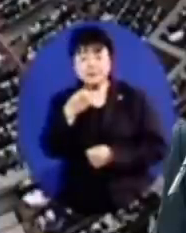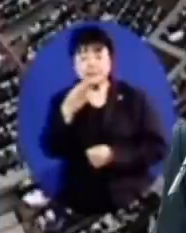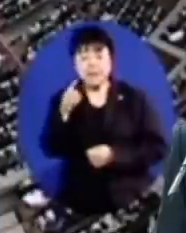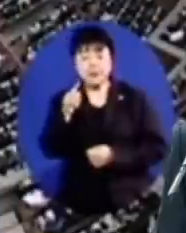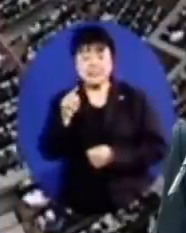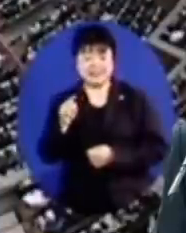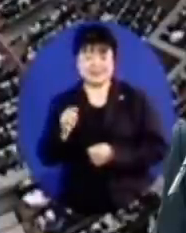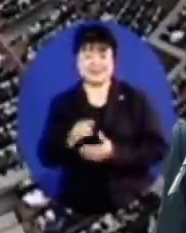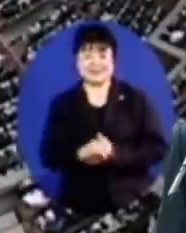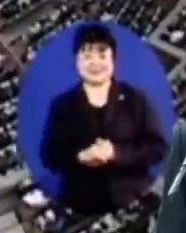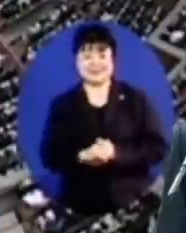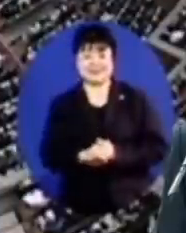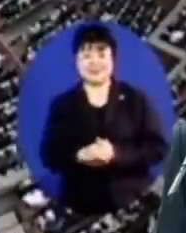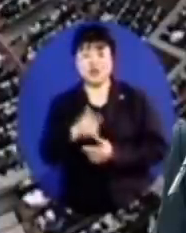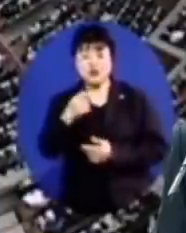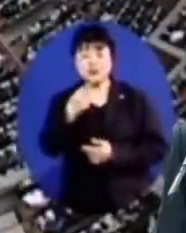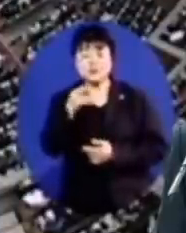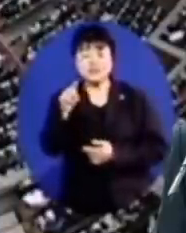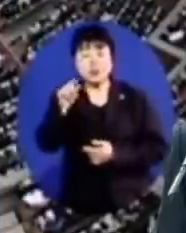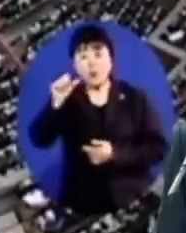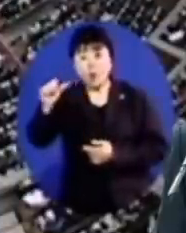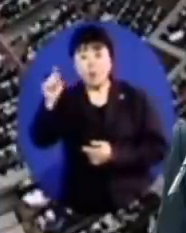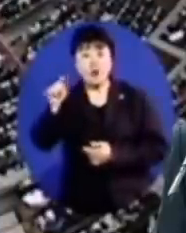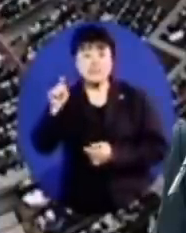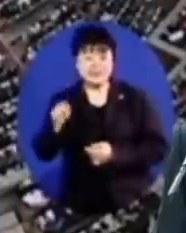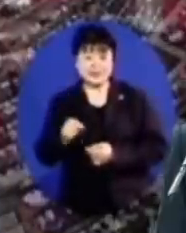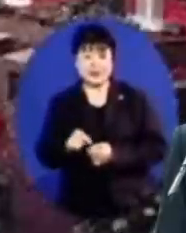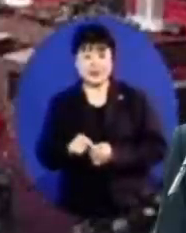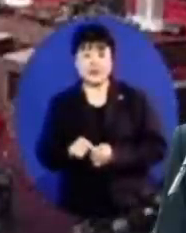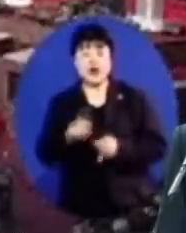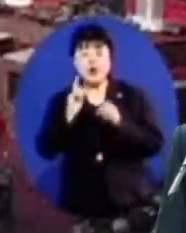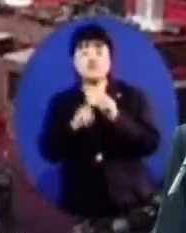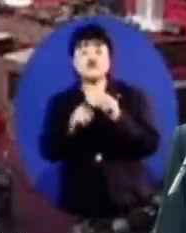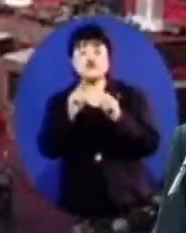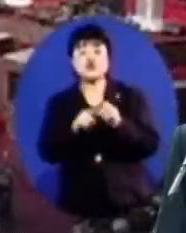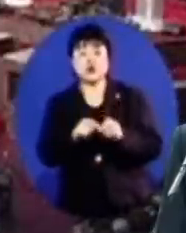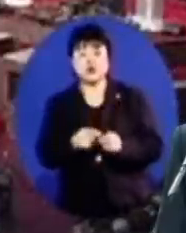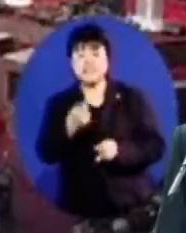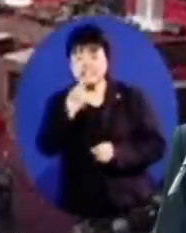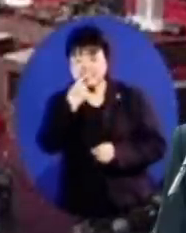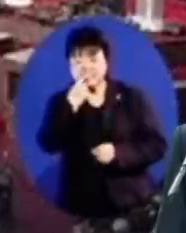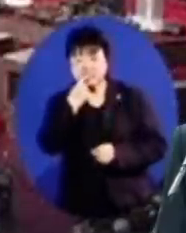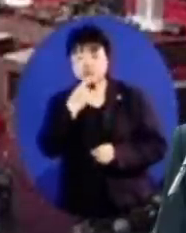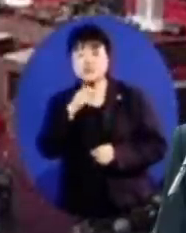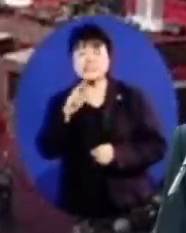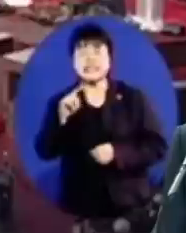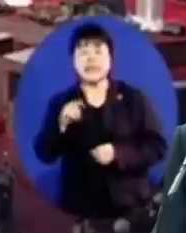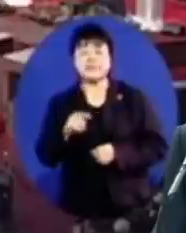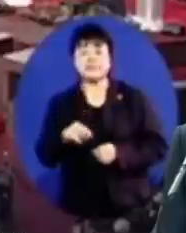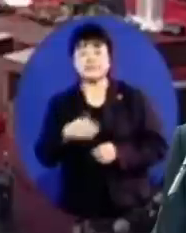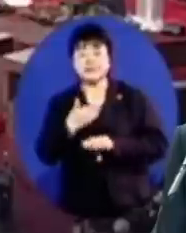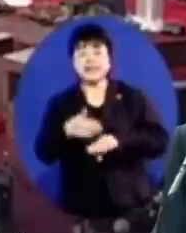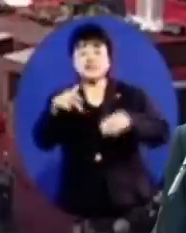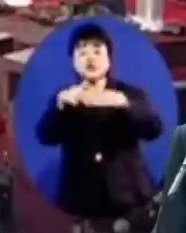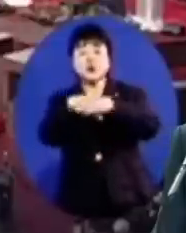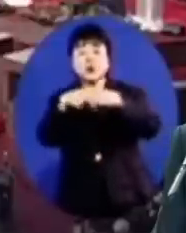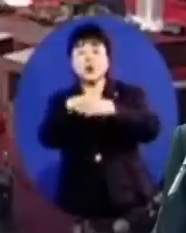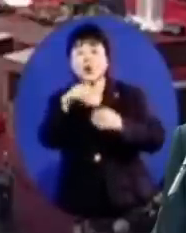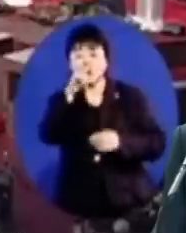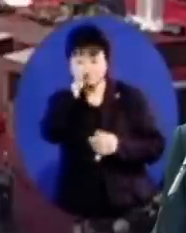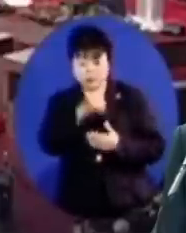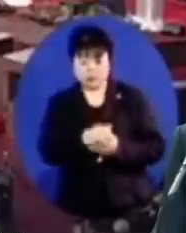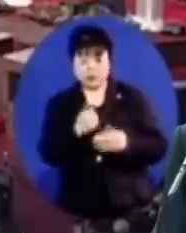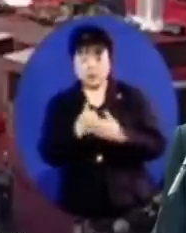33%에 불과하고 62.5%가 불교와 힌두교, 이슬람교 등 다른 종교입니다.